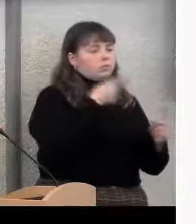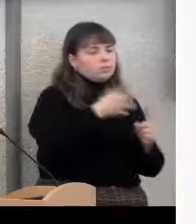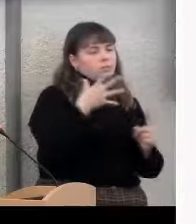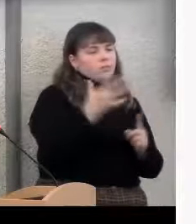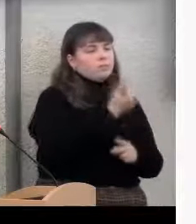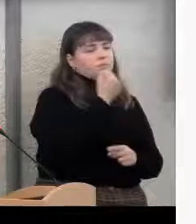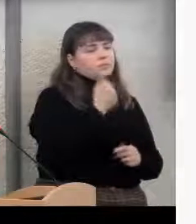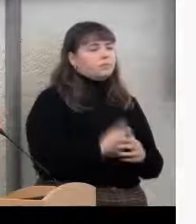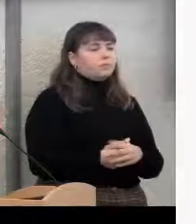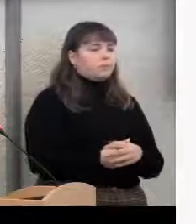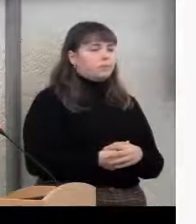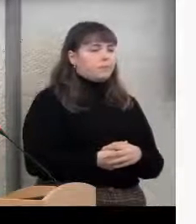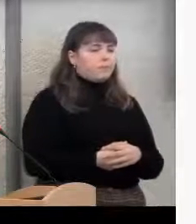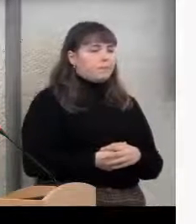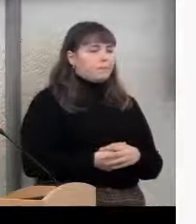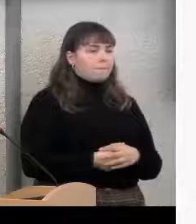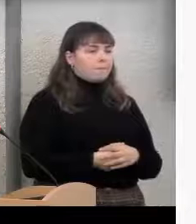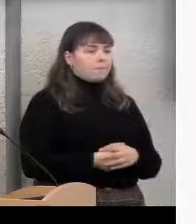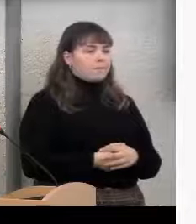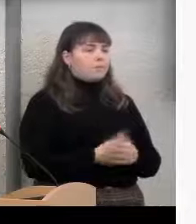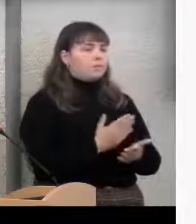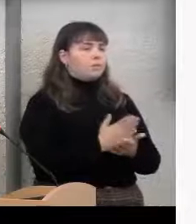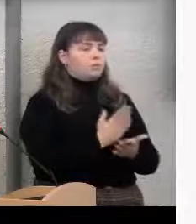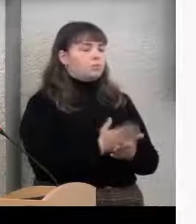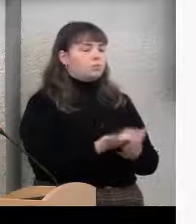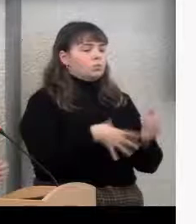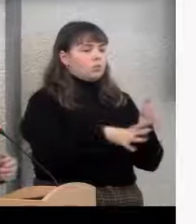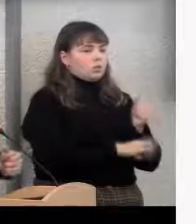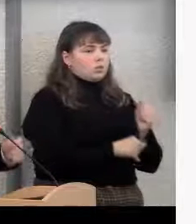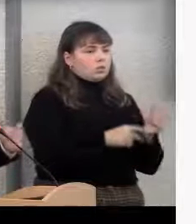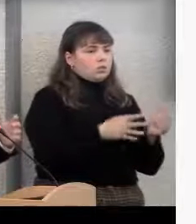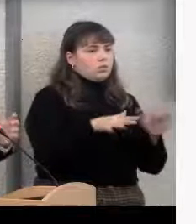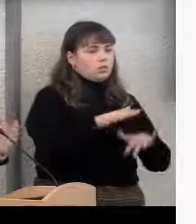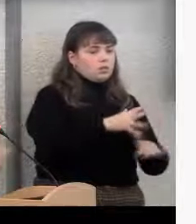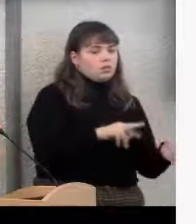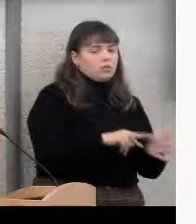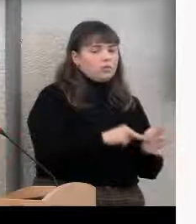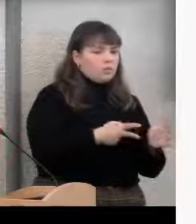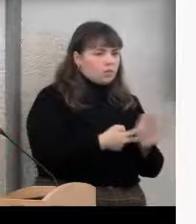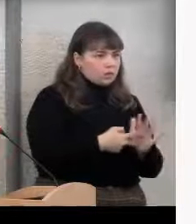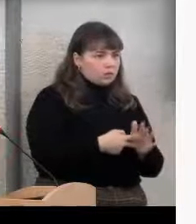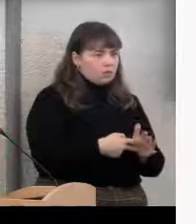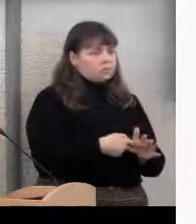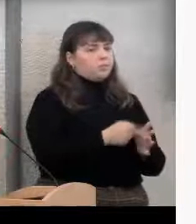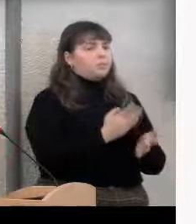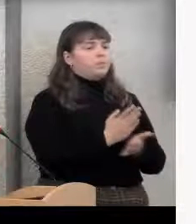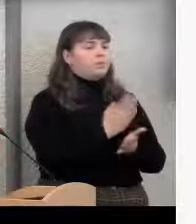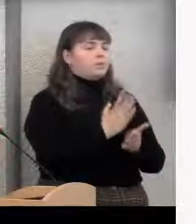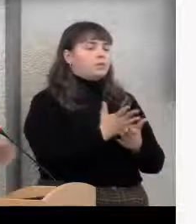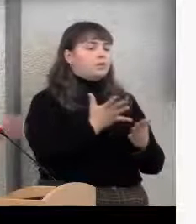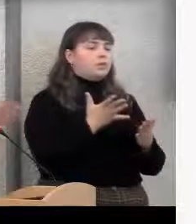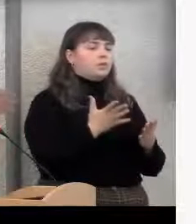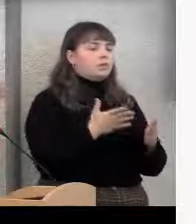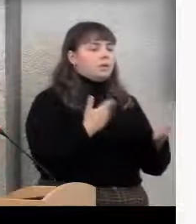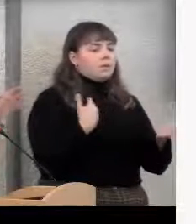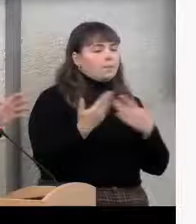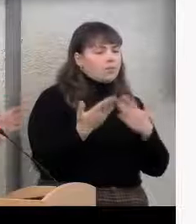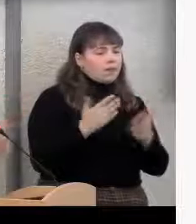rezultatus. Taigi, tai mūsų galutinis veiksmų planas, tai galų galiausiai bendravome